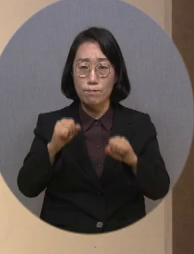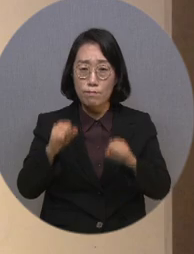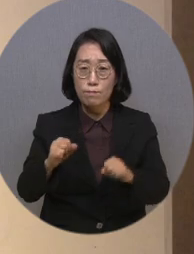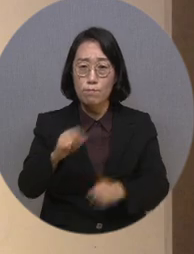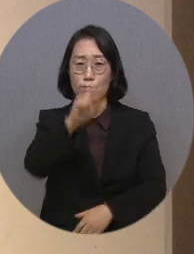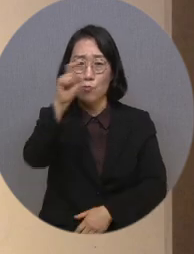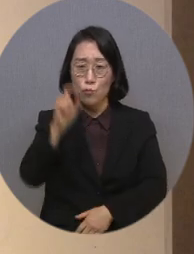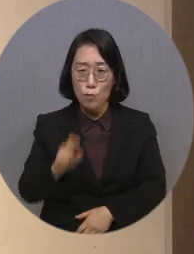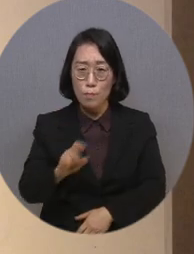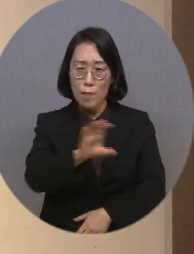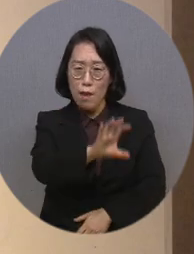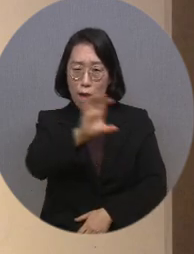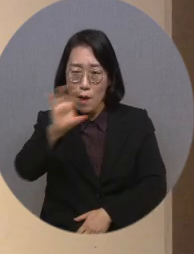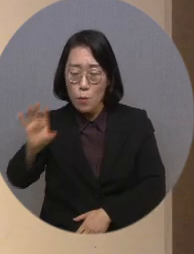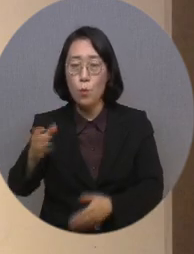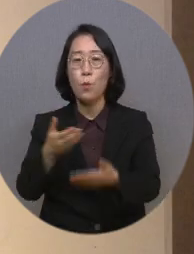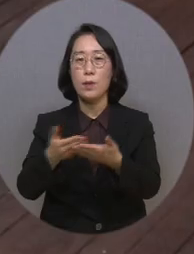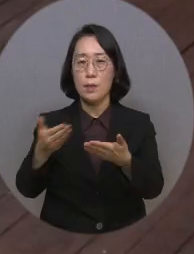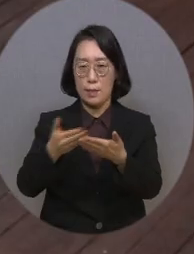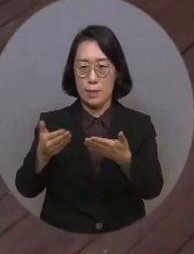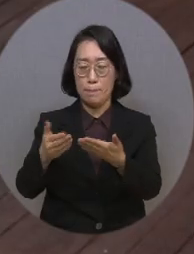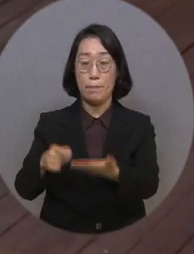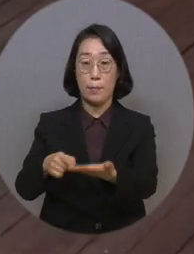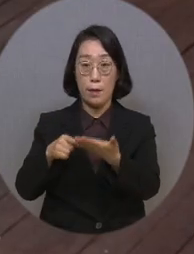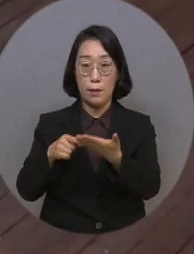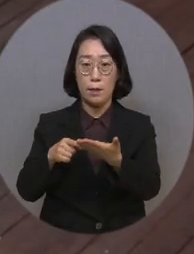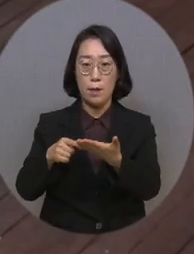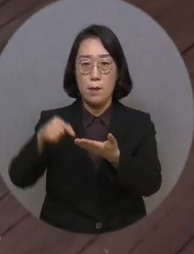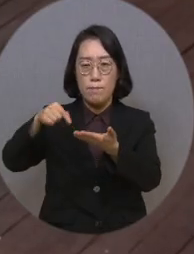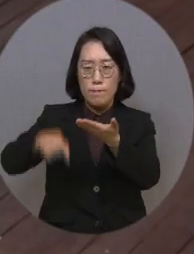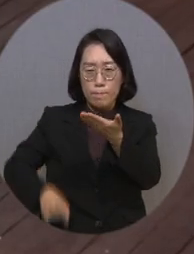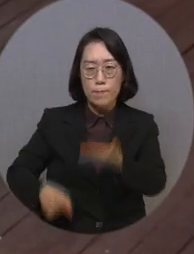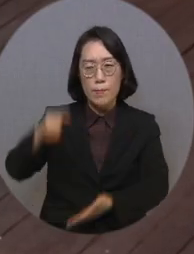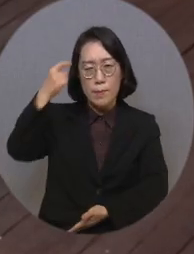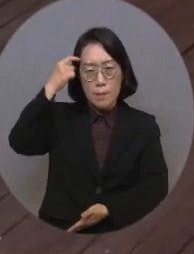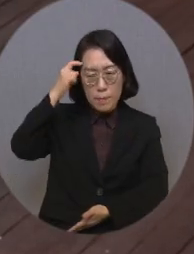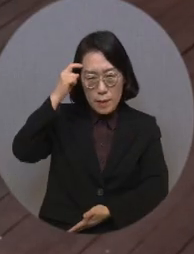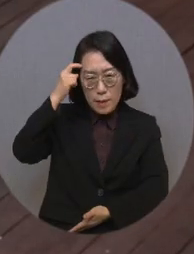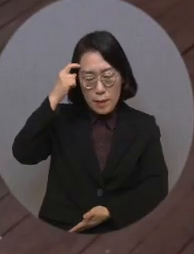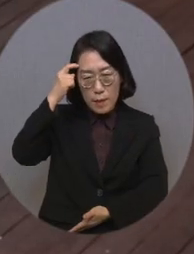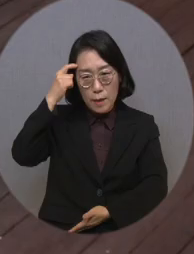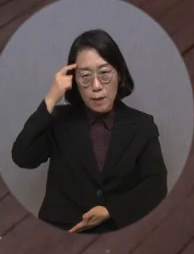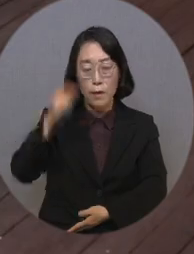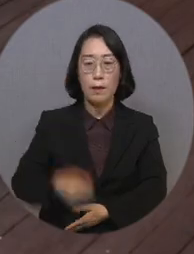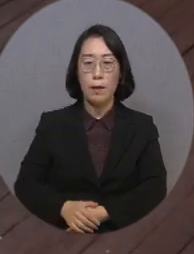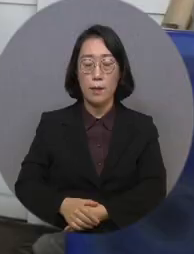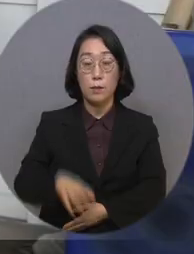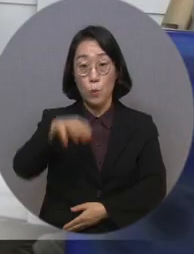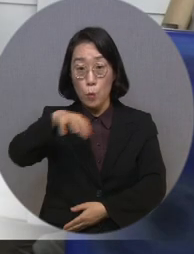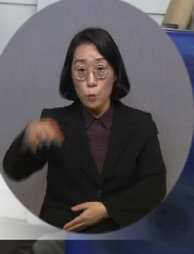물음을 회화로 표현해낸 작품들은 명상 공간 설치와 함께 감상할 수 있습니다.